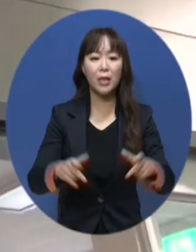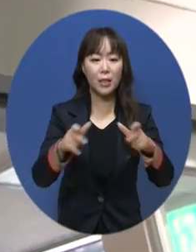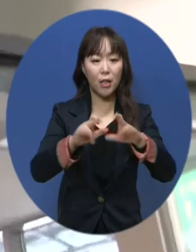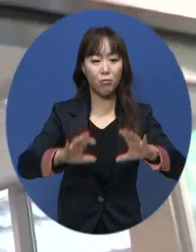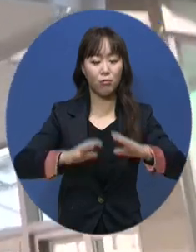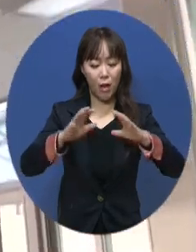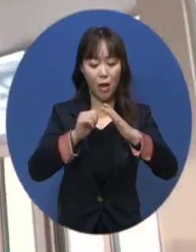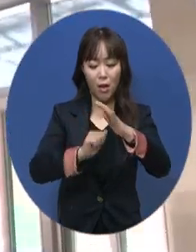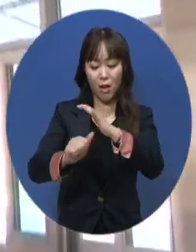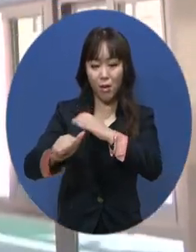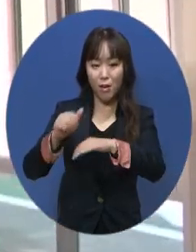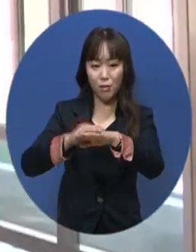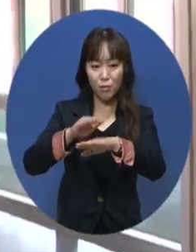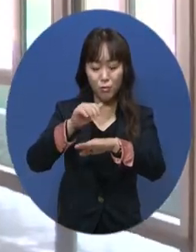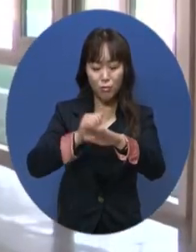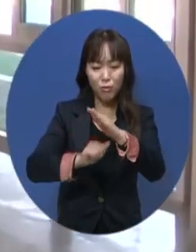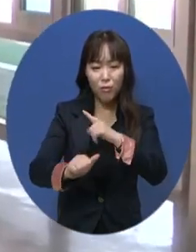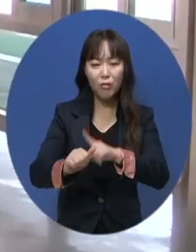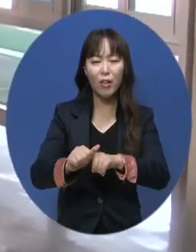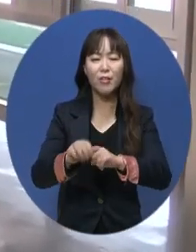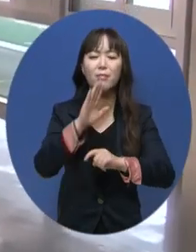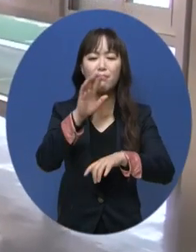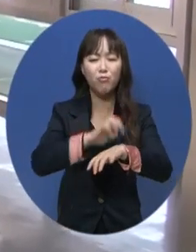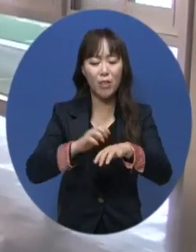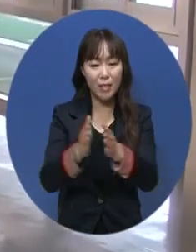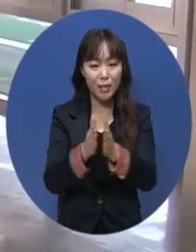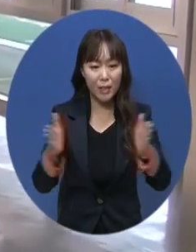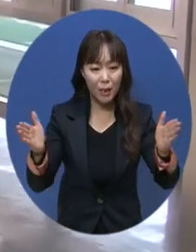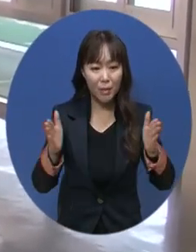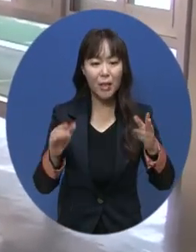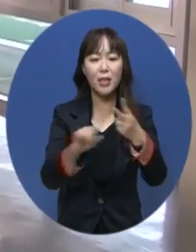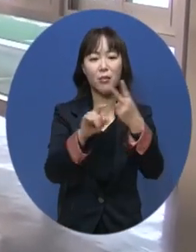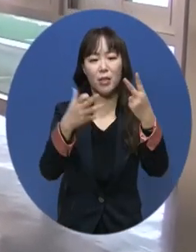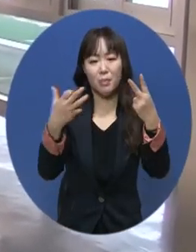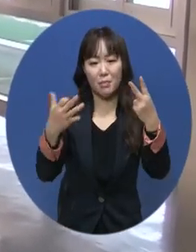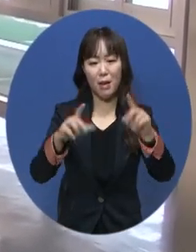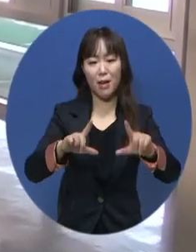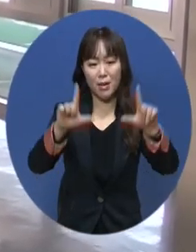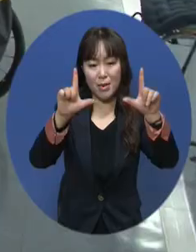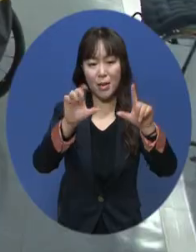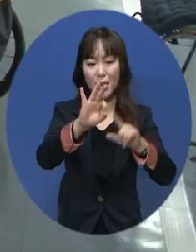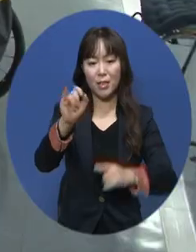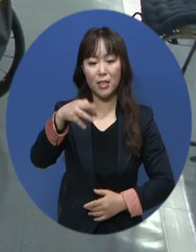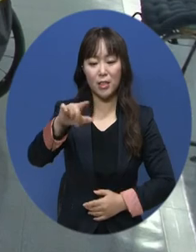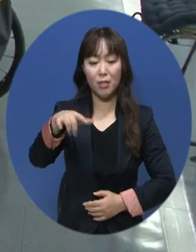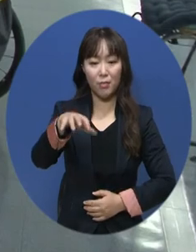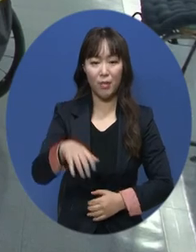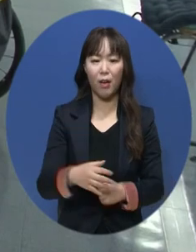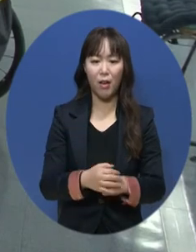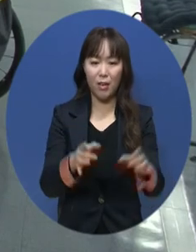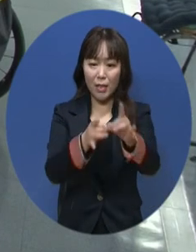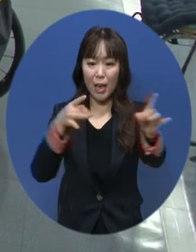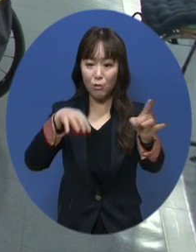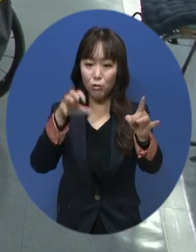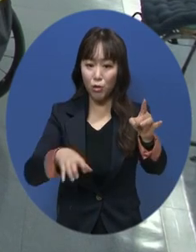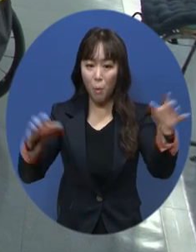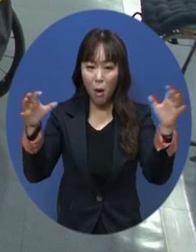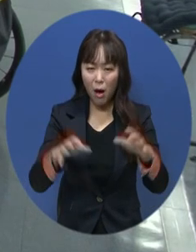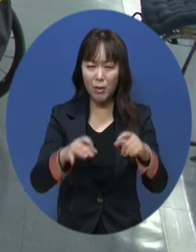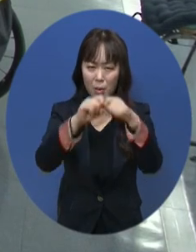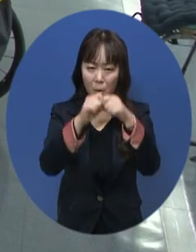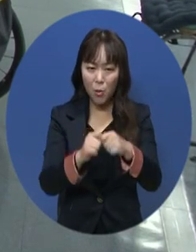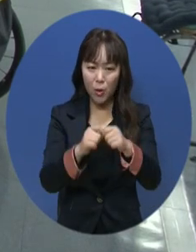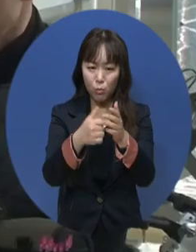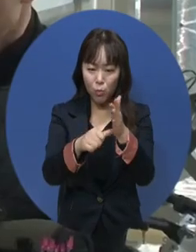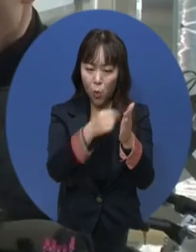국가대표 선수들의 본격적인 훈련이 시작되던 지난 18일 이천 훈련원. 양궁장에 모인 선수들이 꼼꼼히